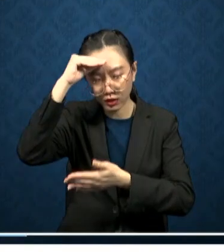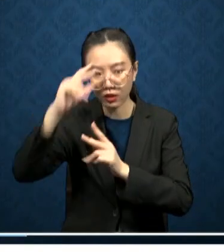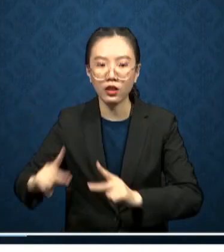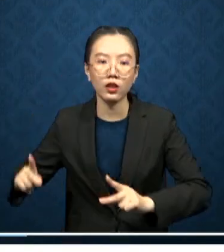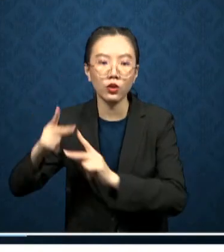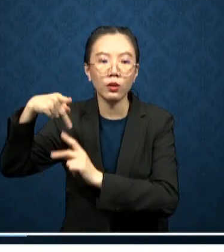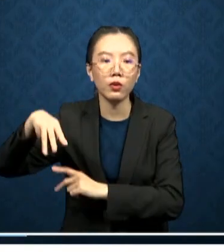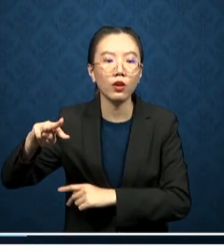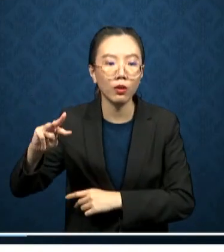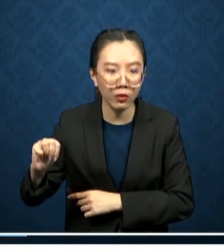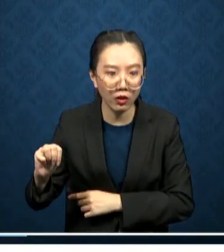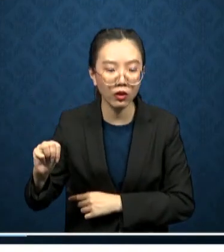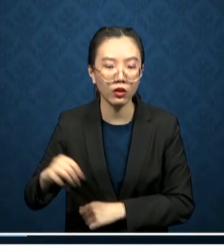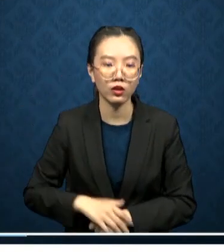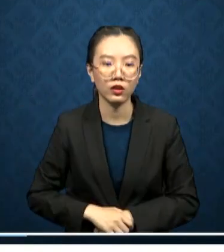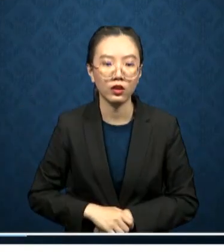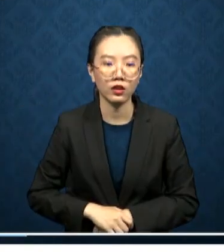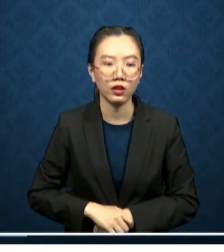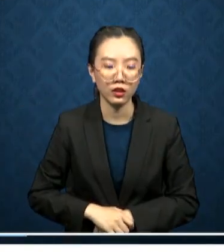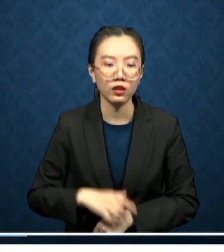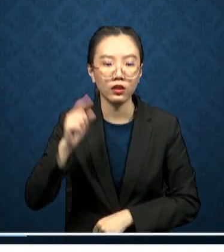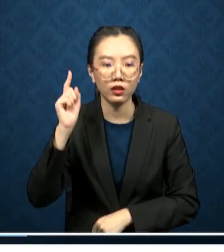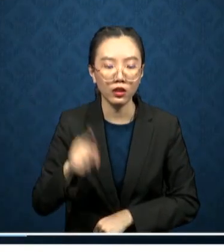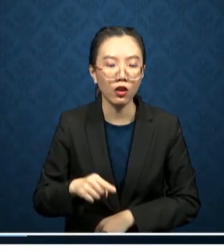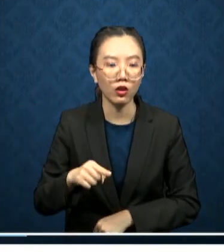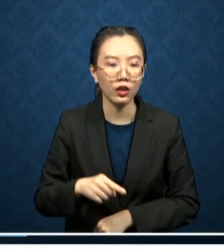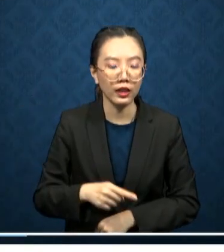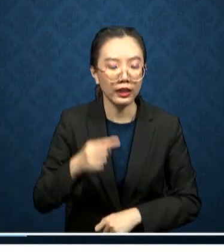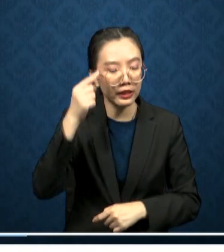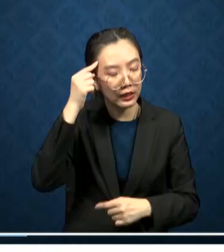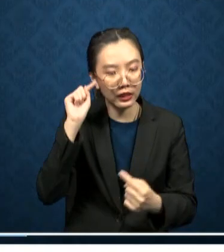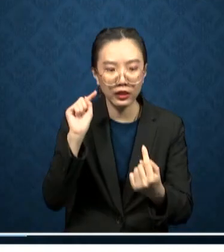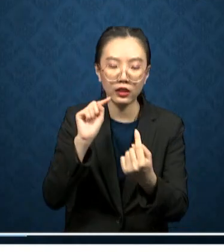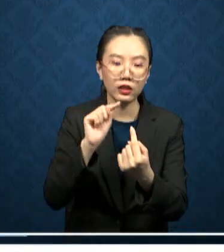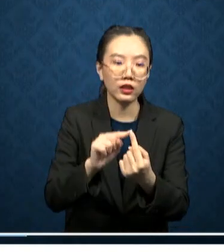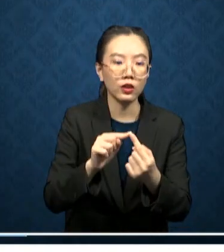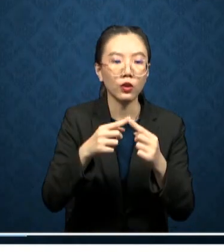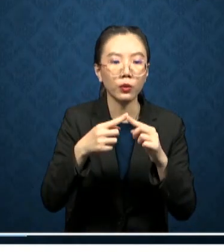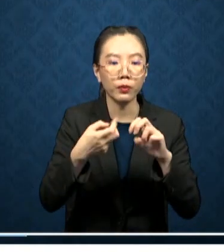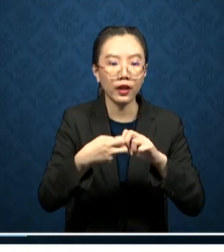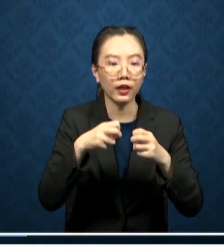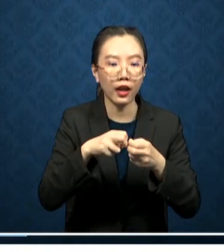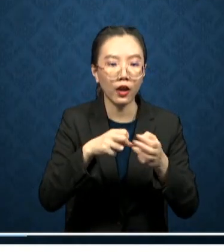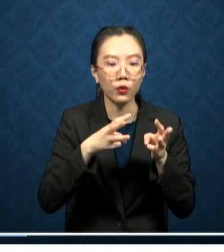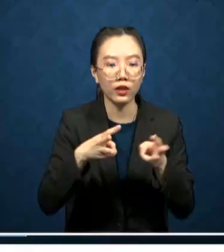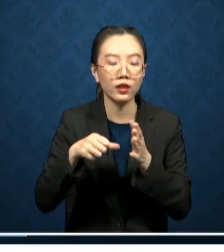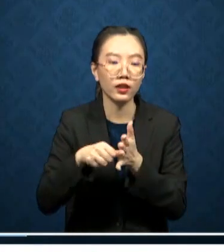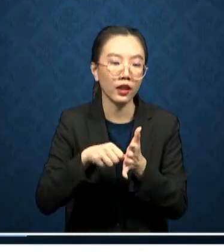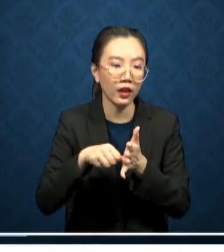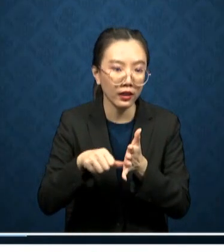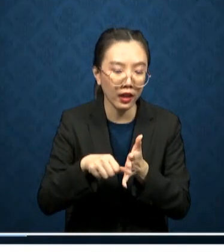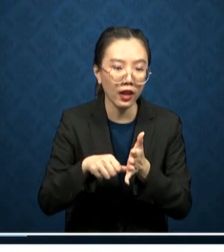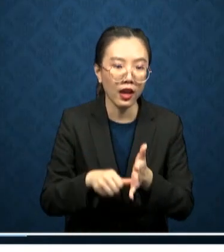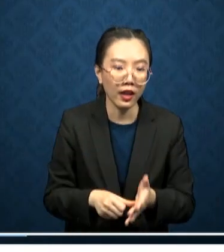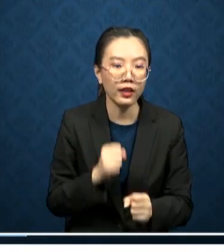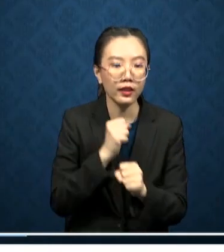สังคมและมนคกมนุย์ควรเน้นการแก้ไกรการบ่มเพระในชุมชนระบบสถานศึกษาโดยทำกิ